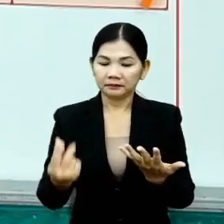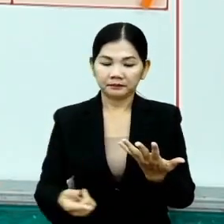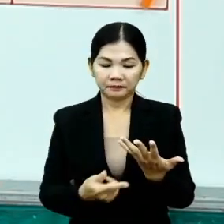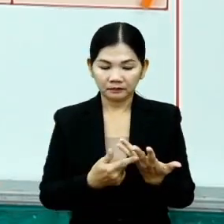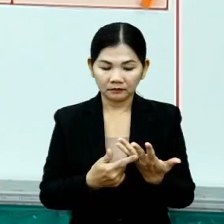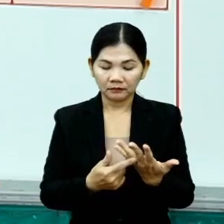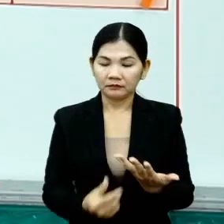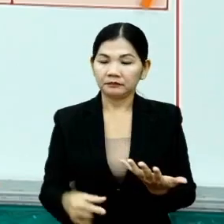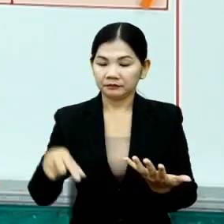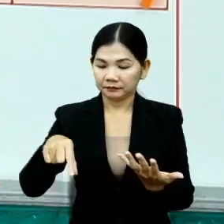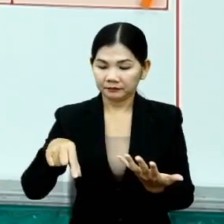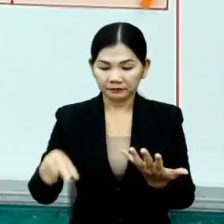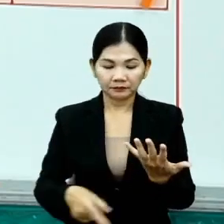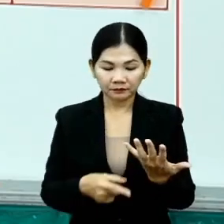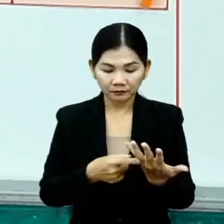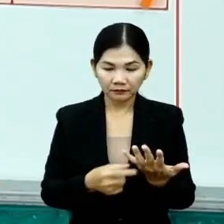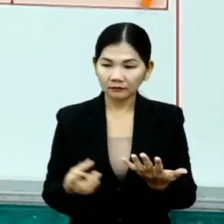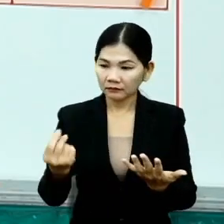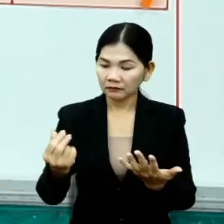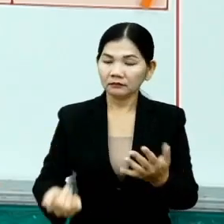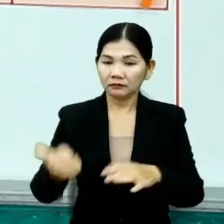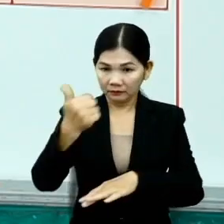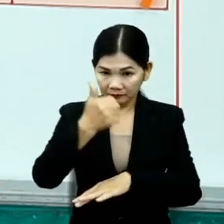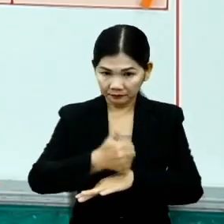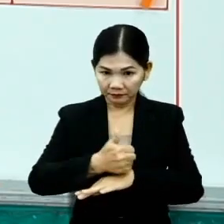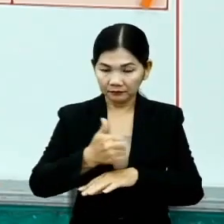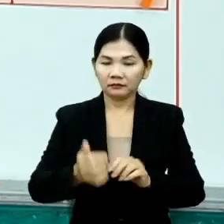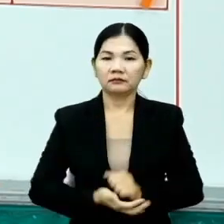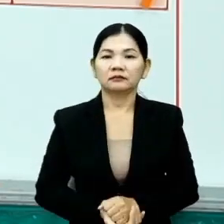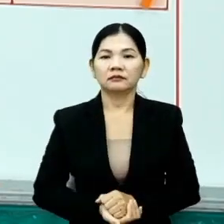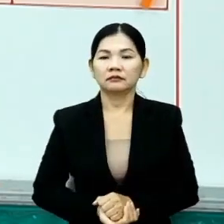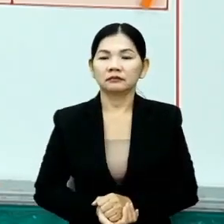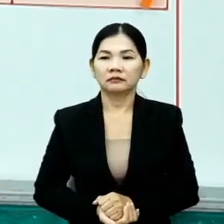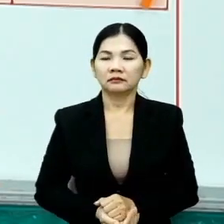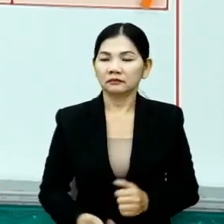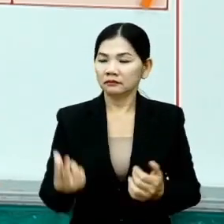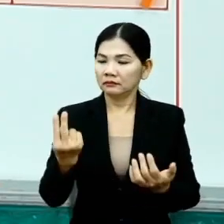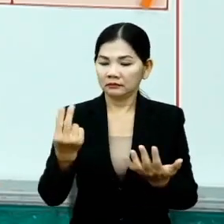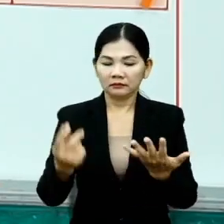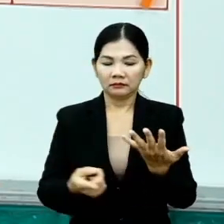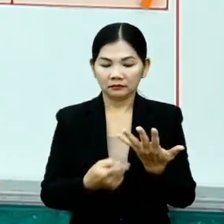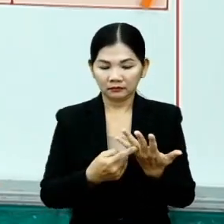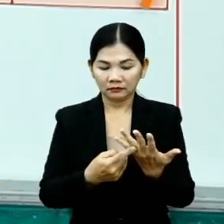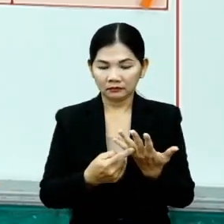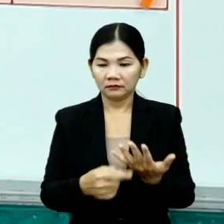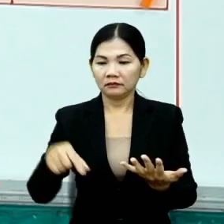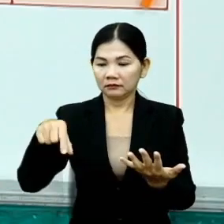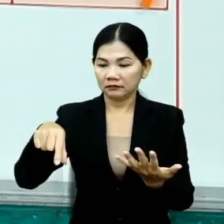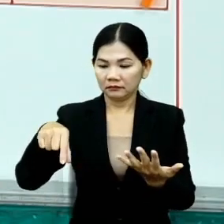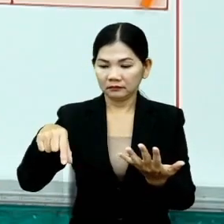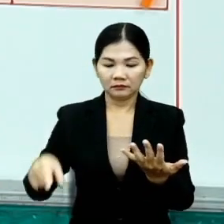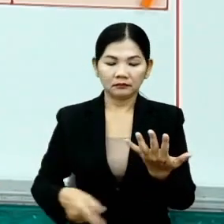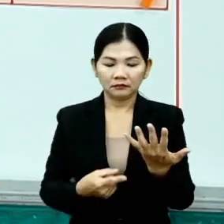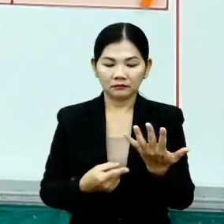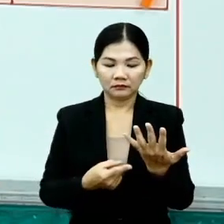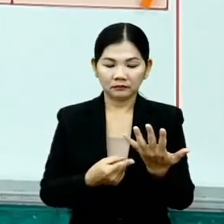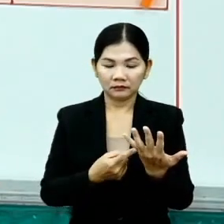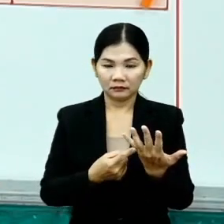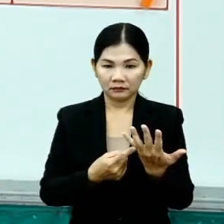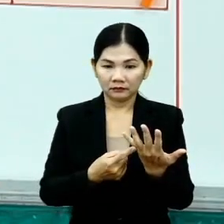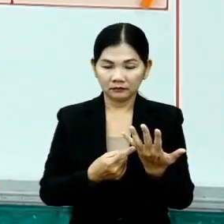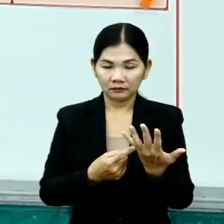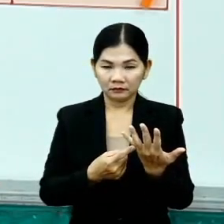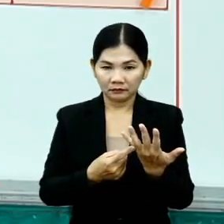cải thấu cải tho ải thầy co